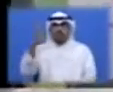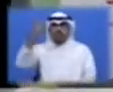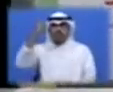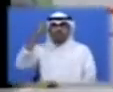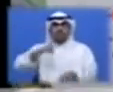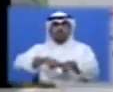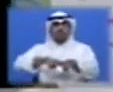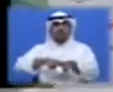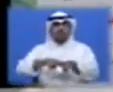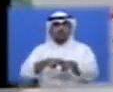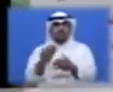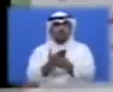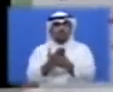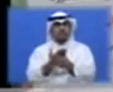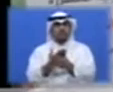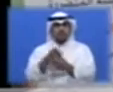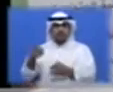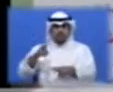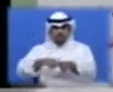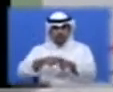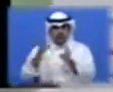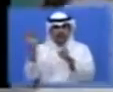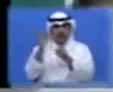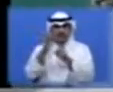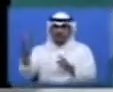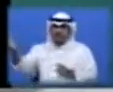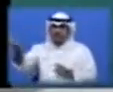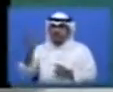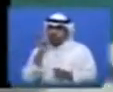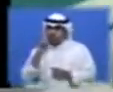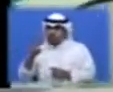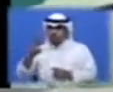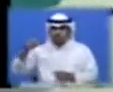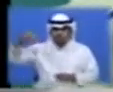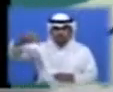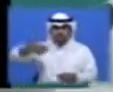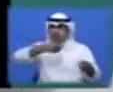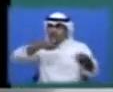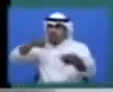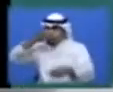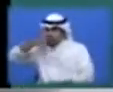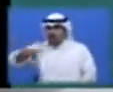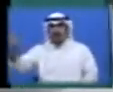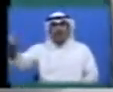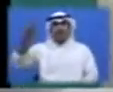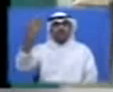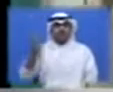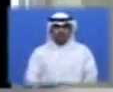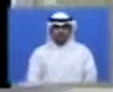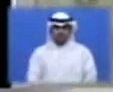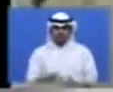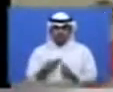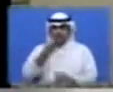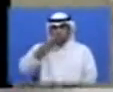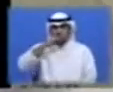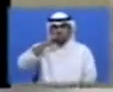العدو الصهيوني يستهدف كل من يسير على الأرض بغض النظر عن نوعية هذه السيارة. فاضطررنا احنا